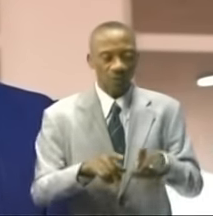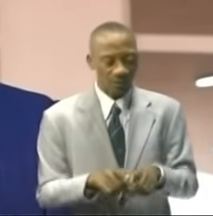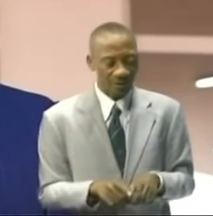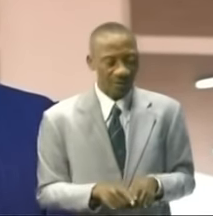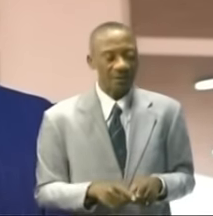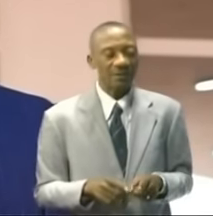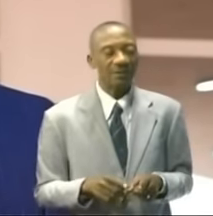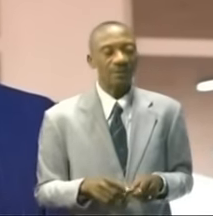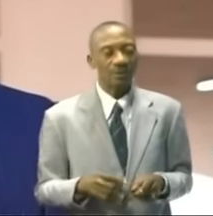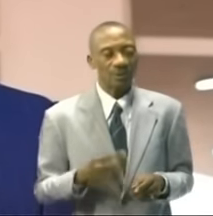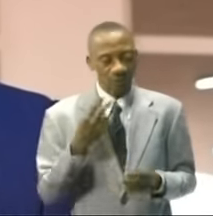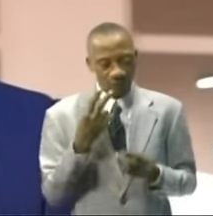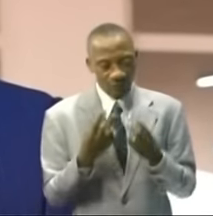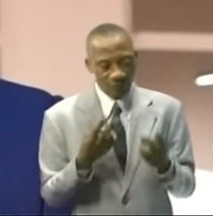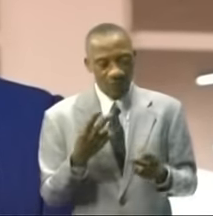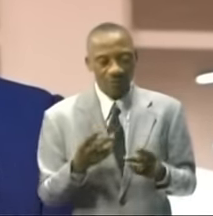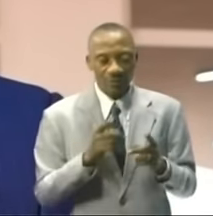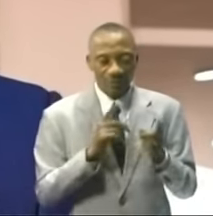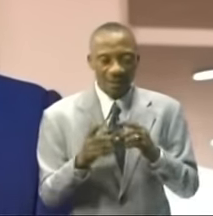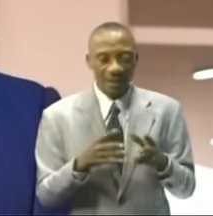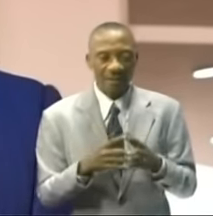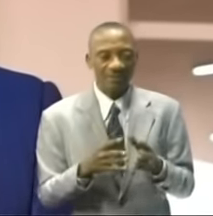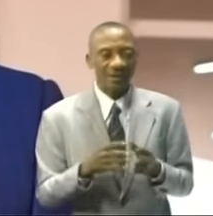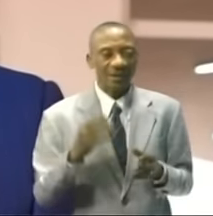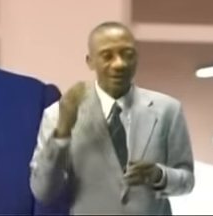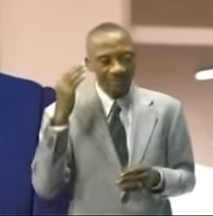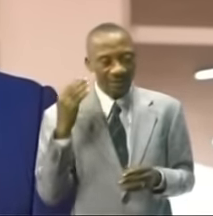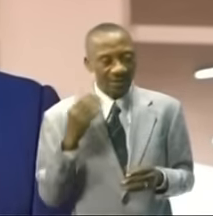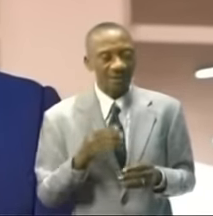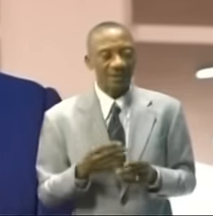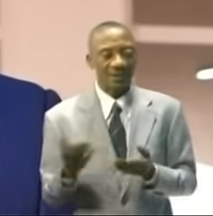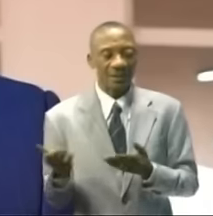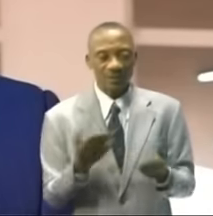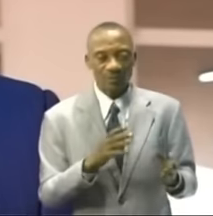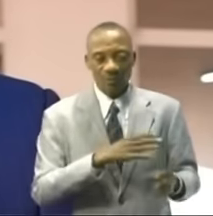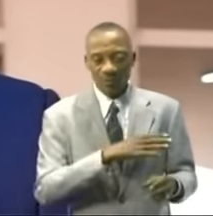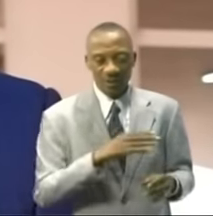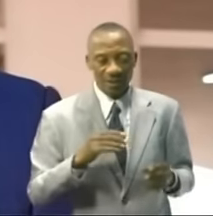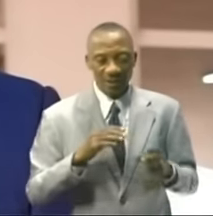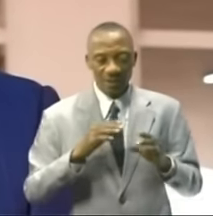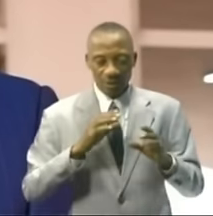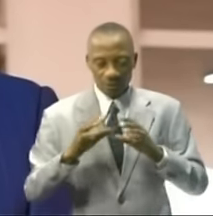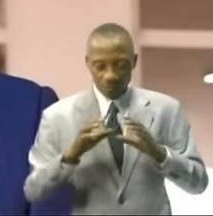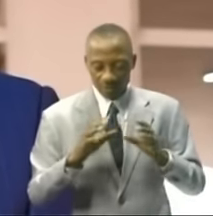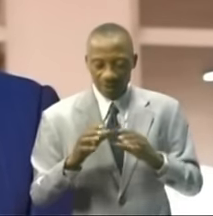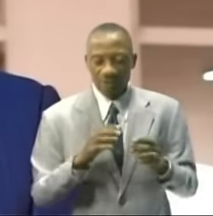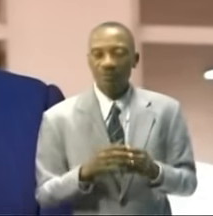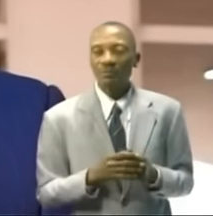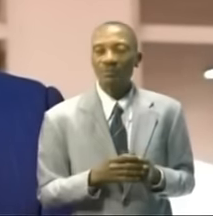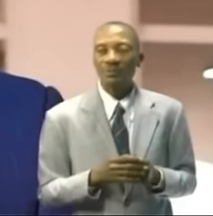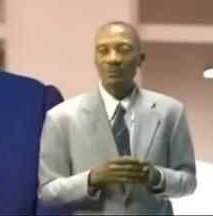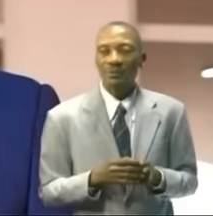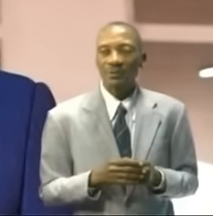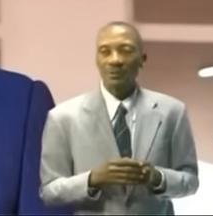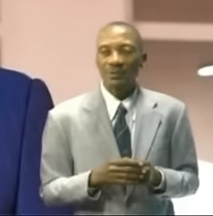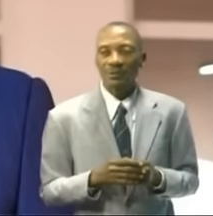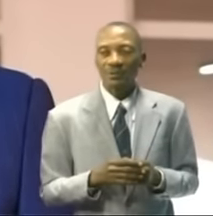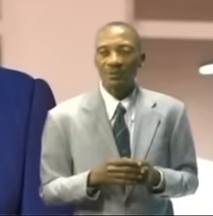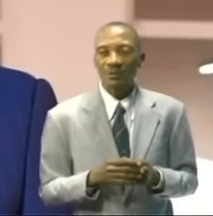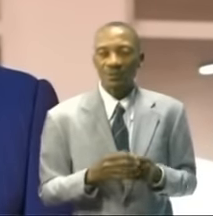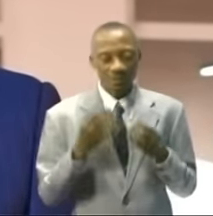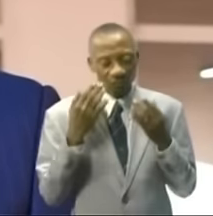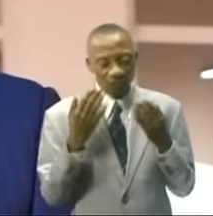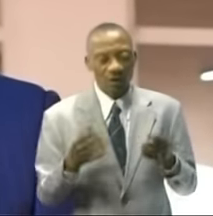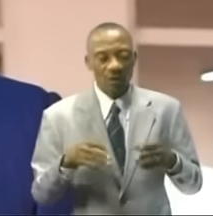de communication pour que les gens sachent que la maladie est réelle. Cette